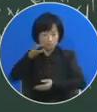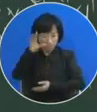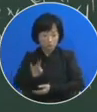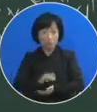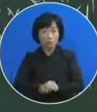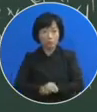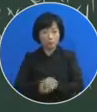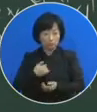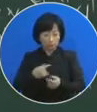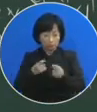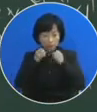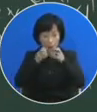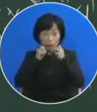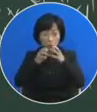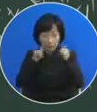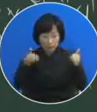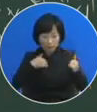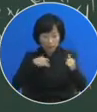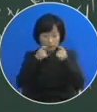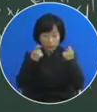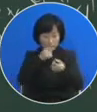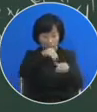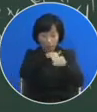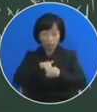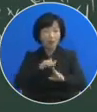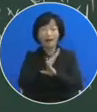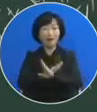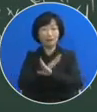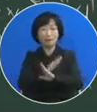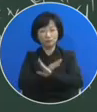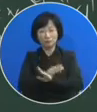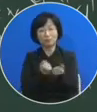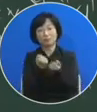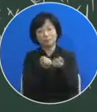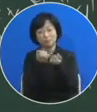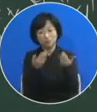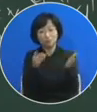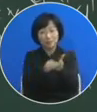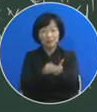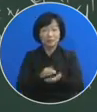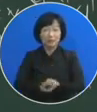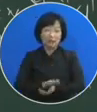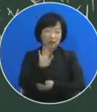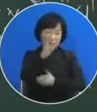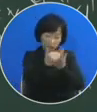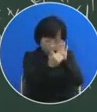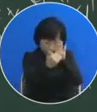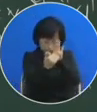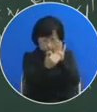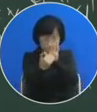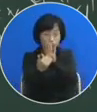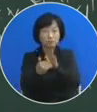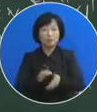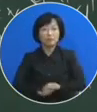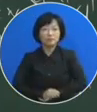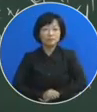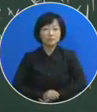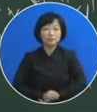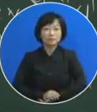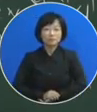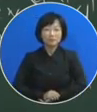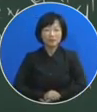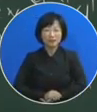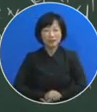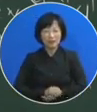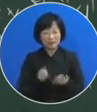교회네. And tithe, that belongs to God. That has to be given to the church where you give worship. 그래, 겨우 말렸다니까요. And so I was barely able to stop her. 그렇게 그 남편이 시험